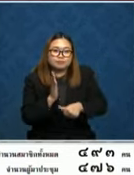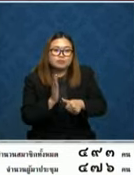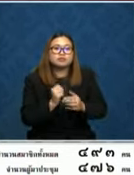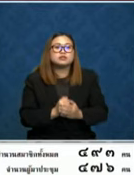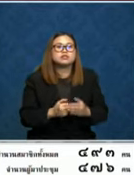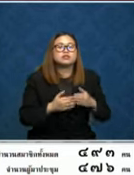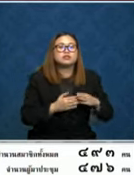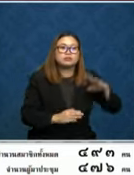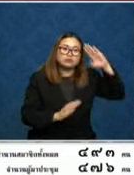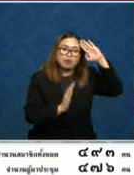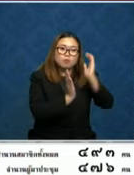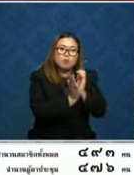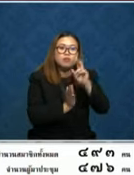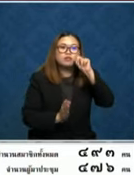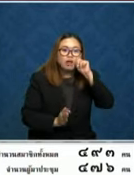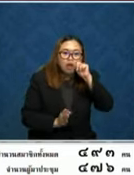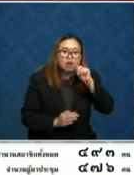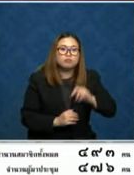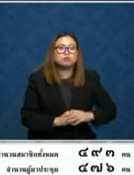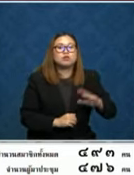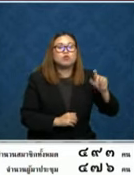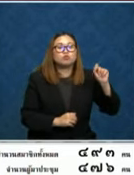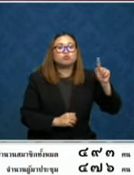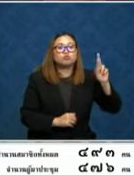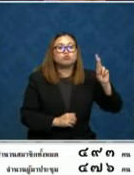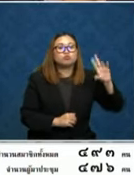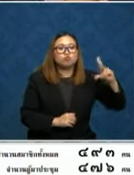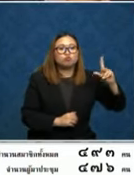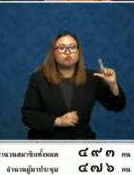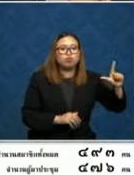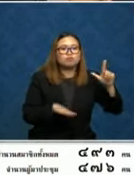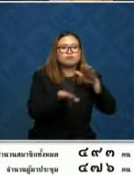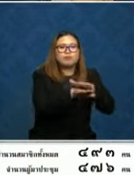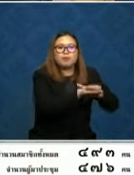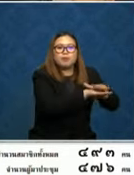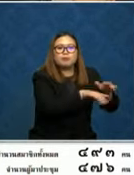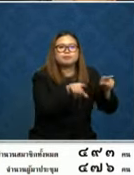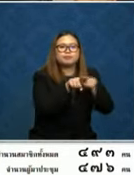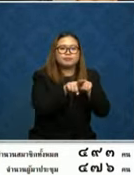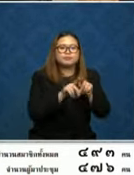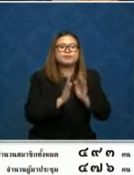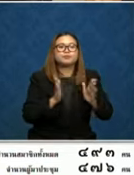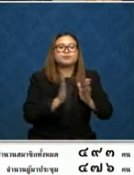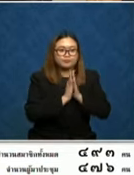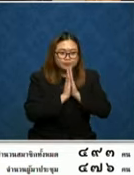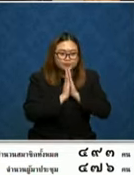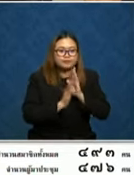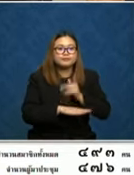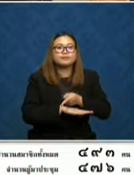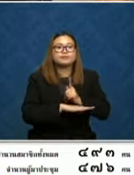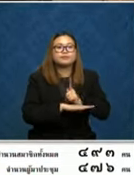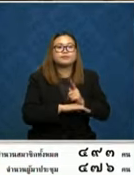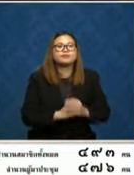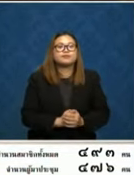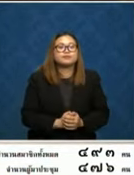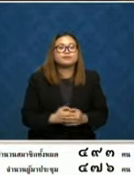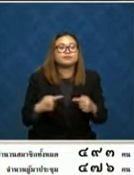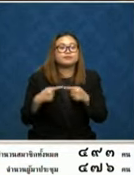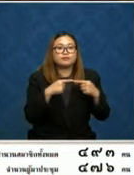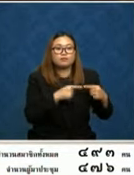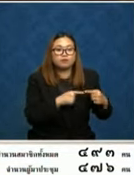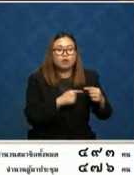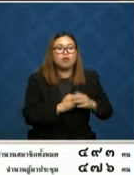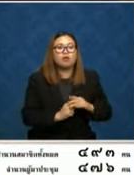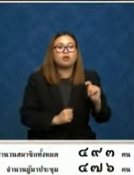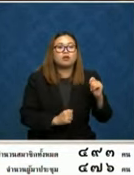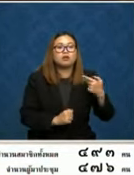ำนะครับก็ฝากพิจารณาในปีถัดไปขอบคุณท่านประธานครับ ครับขอบคุณครับต่อไปท่านถากรตันทสิทธิ์เชิญ